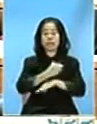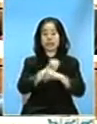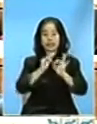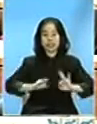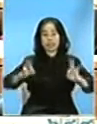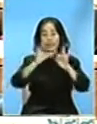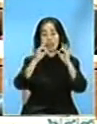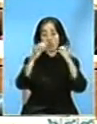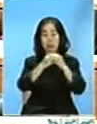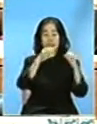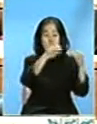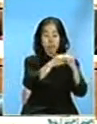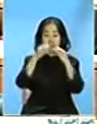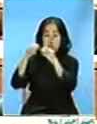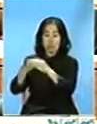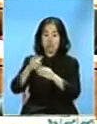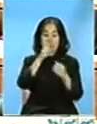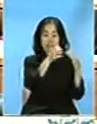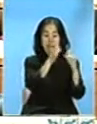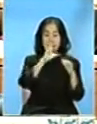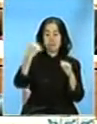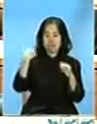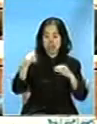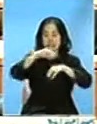ใช่เฉพาะ2พรรคใหญ่ครับจริงๆมีหลายพรรค